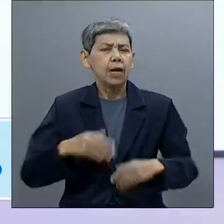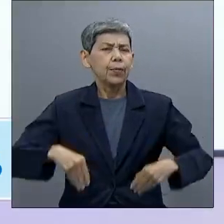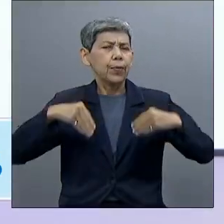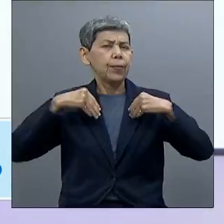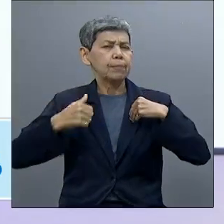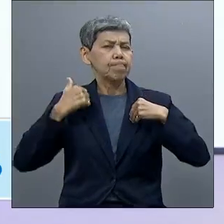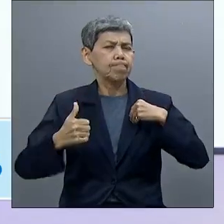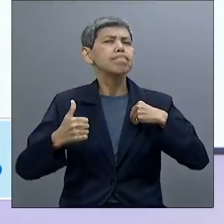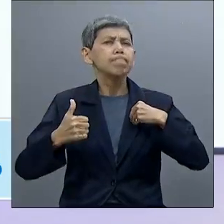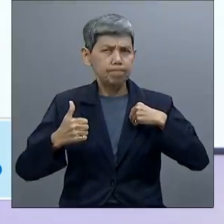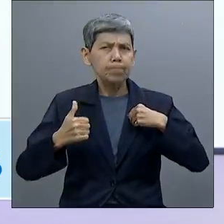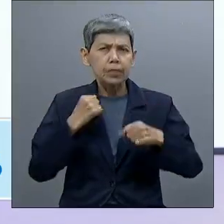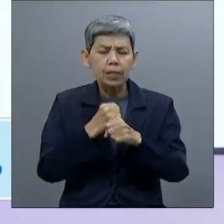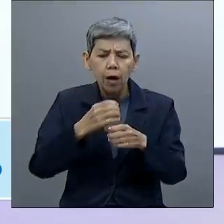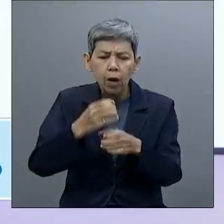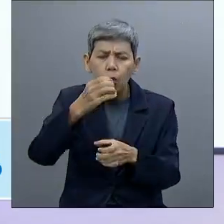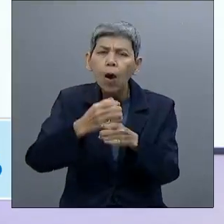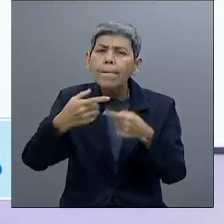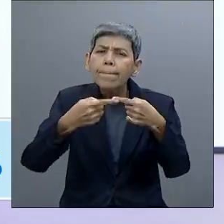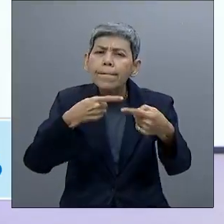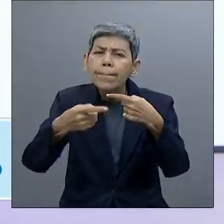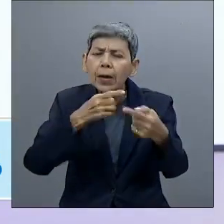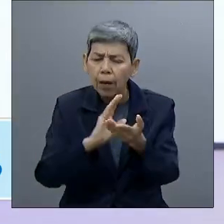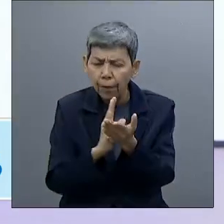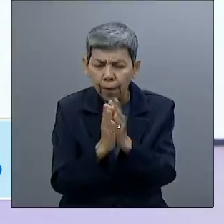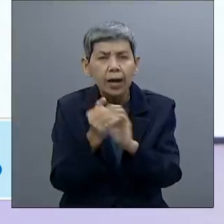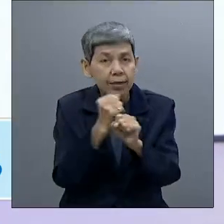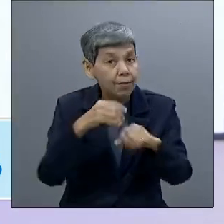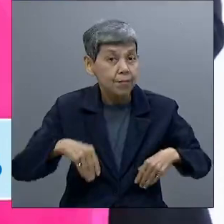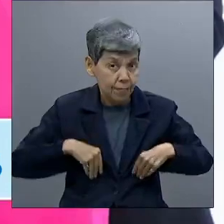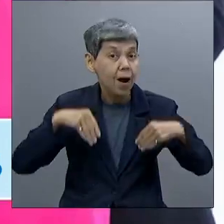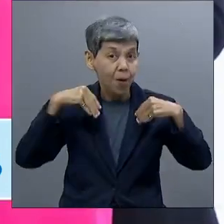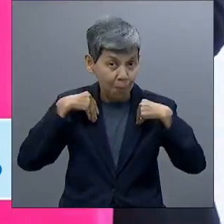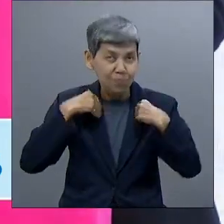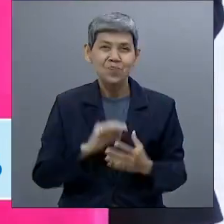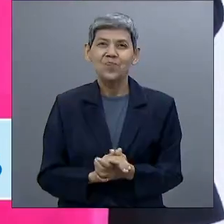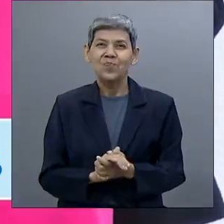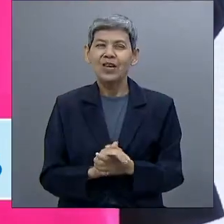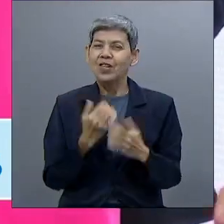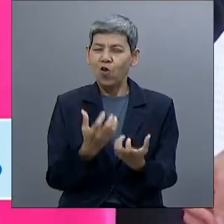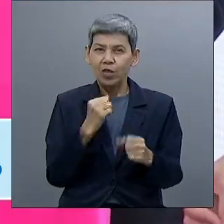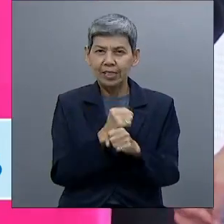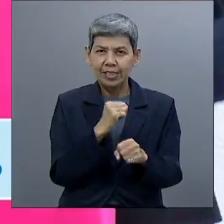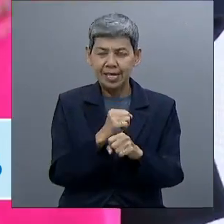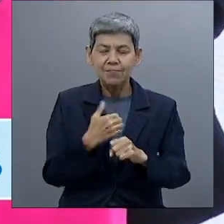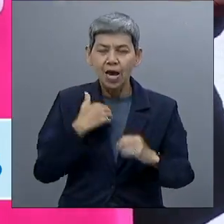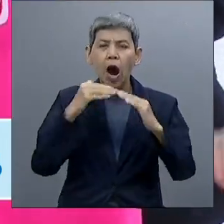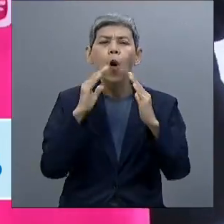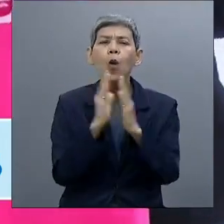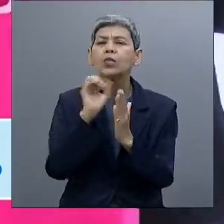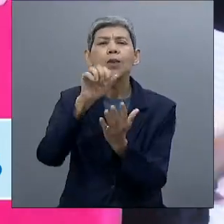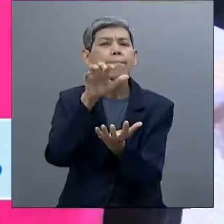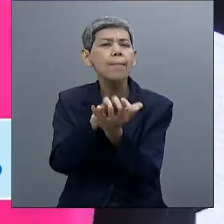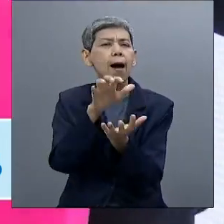นี้คือทำจากขวดพลาสติกรีไซเคิลค่ะได้มาจากวัดจากแดงค่ะจังหวัดสมุทรปรา